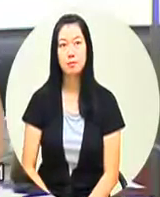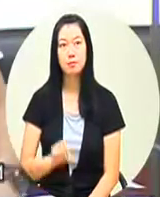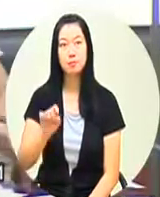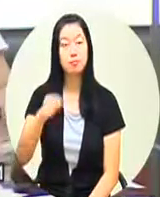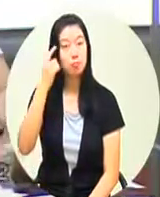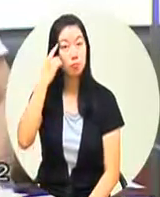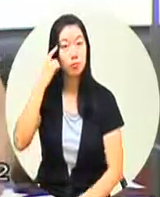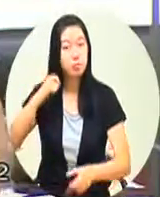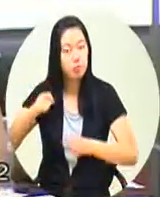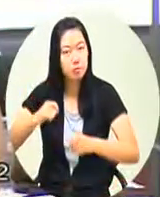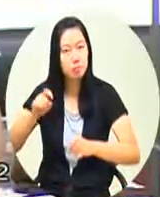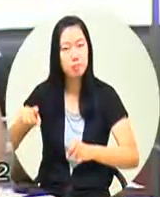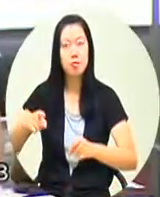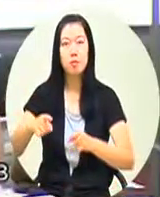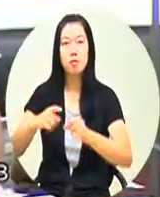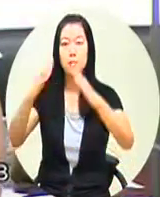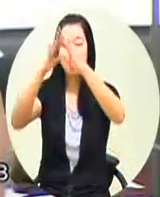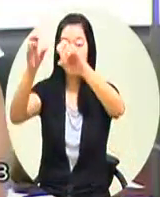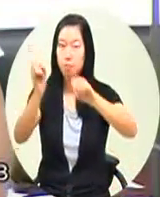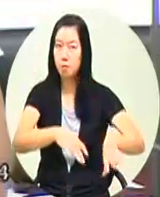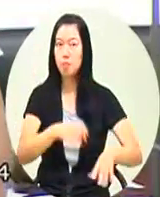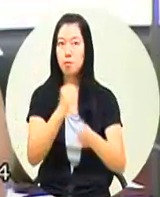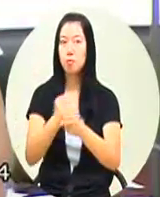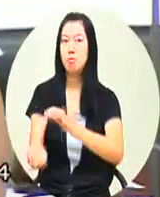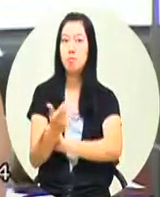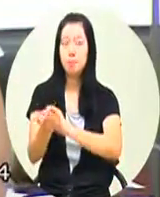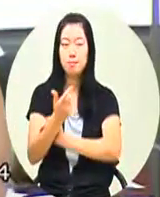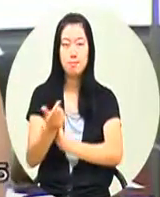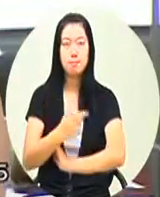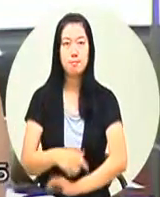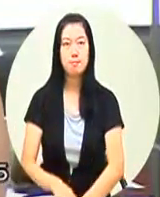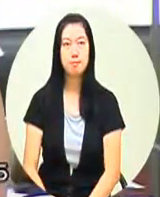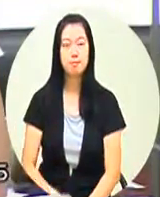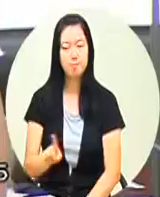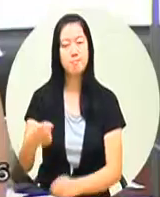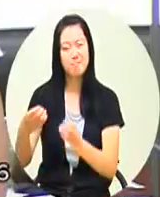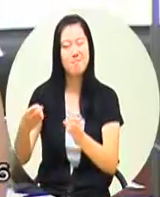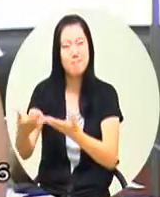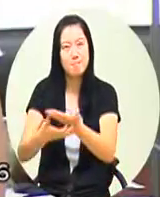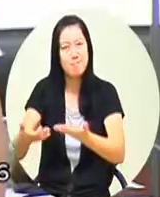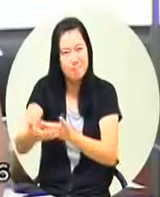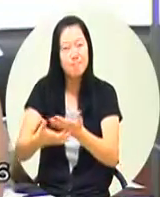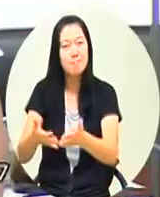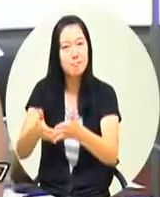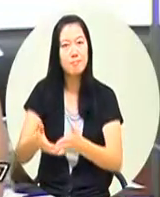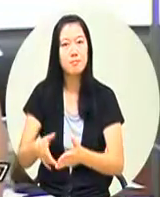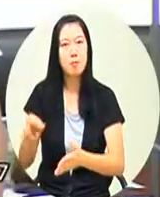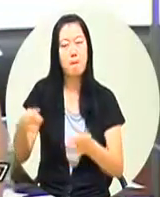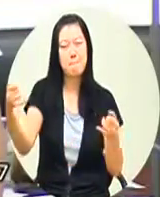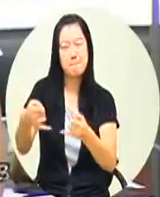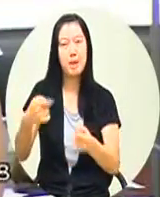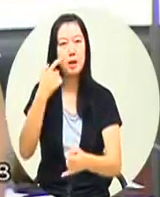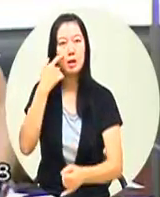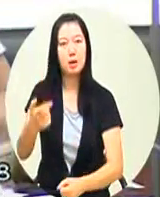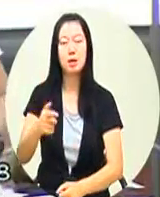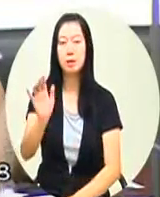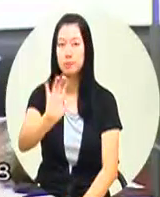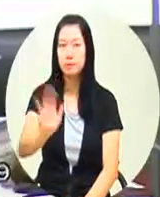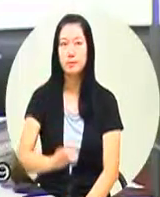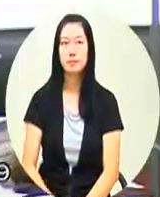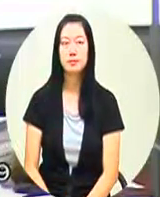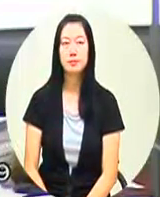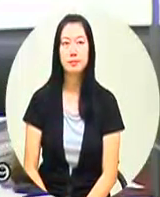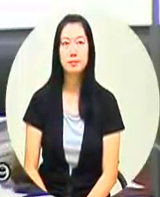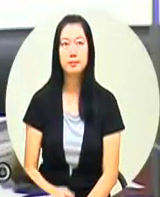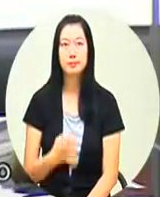这个拆迁的方面吼、啊，赶快来加强啊，吼，加强沟通啊，不要制造对立那么严重啊，啊，这是我以